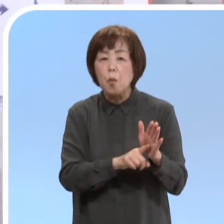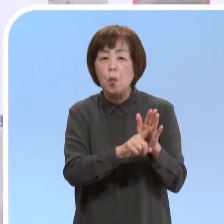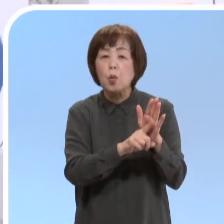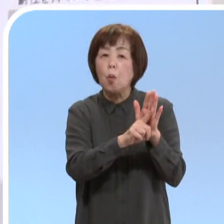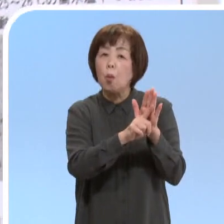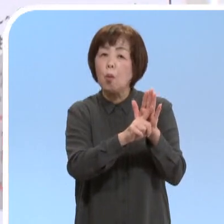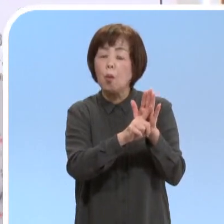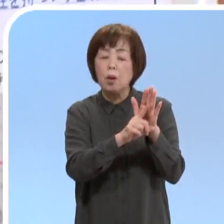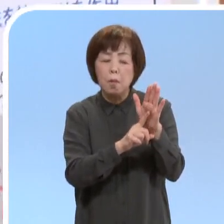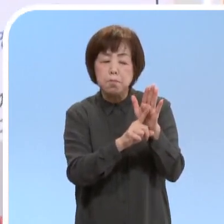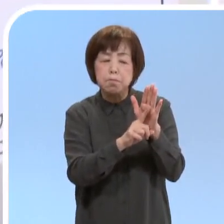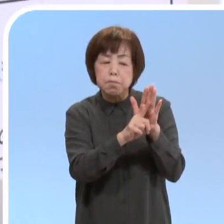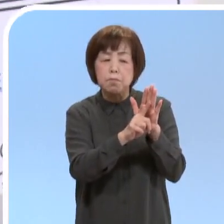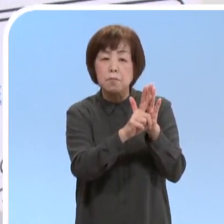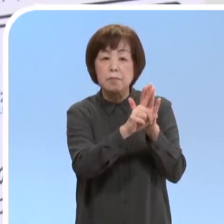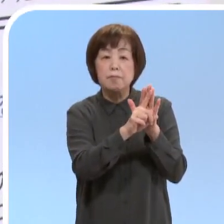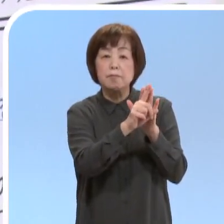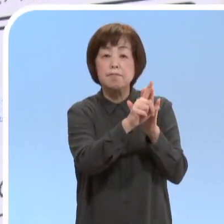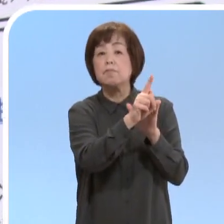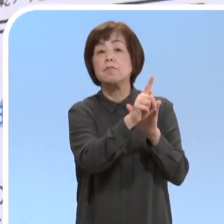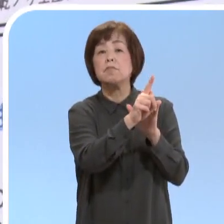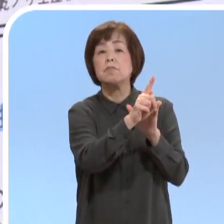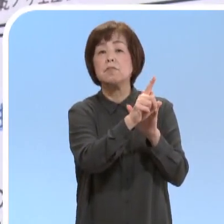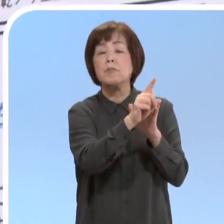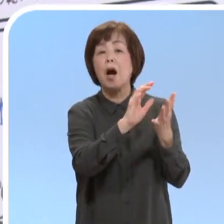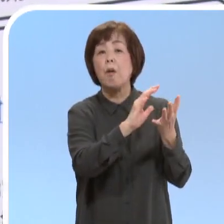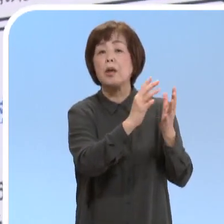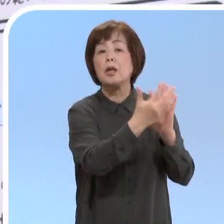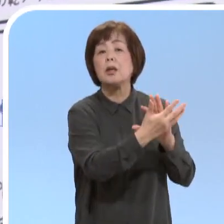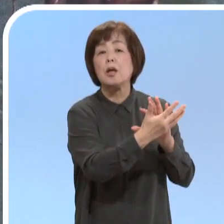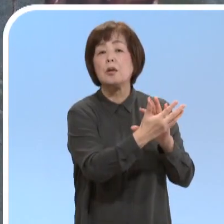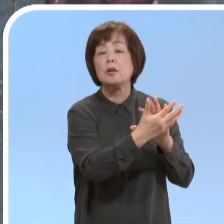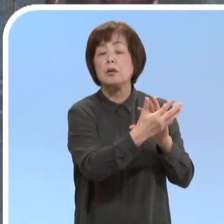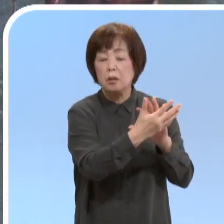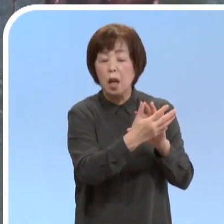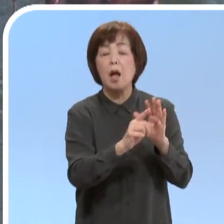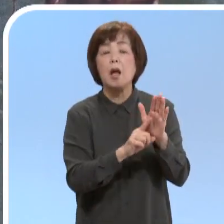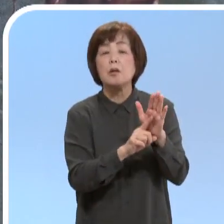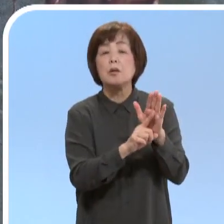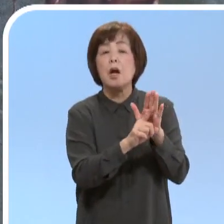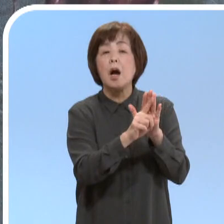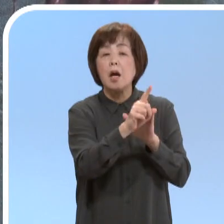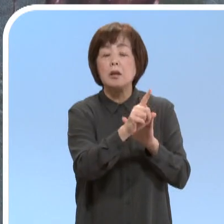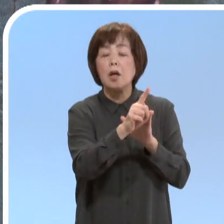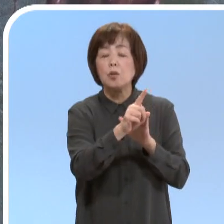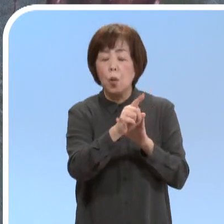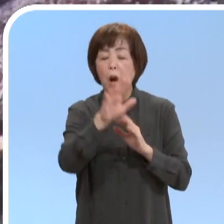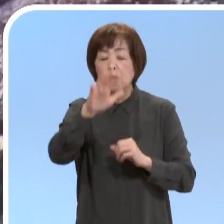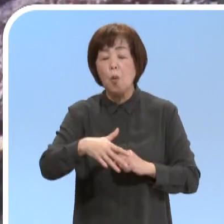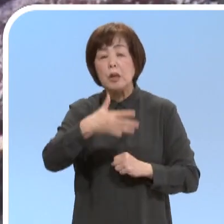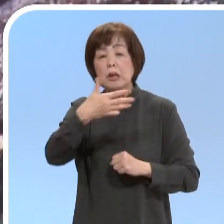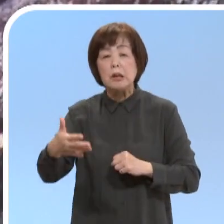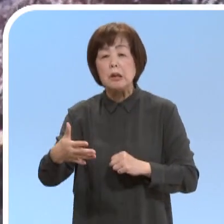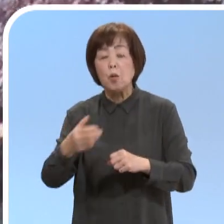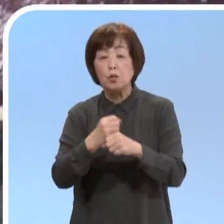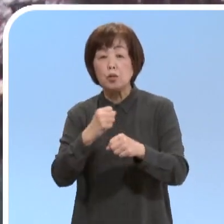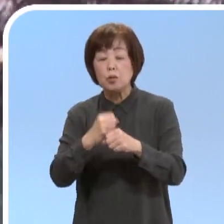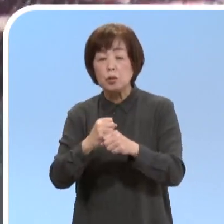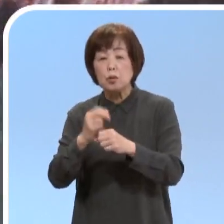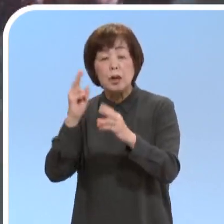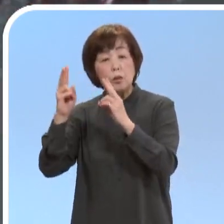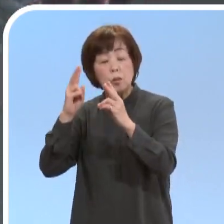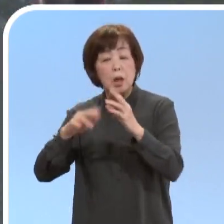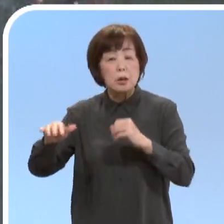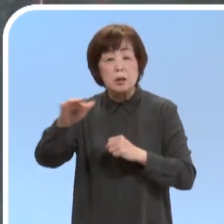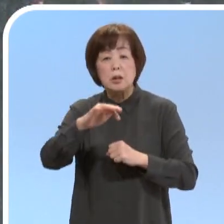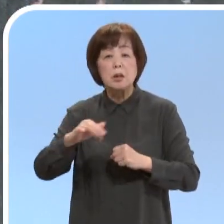けどだんだんだんだんこう高めではい推移してるわけです水温が上がってきてるノり食業者からですね高水温